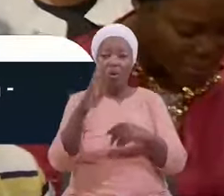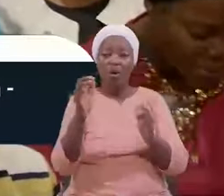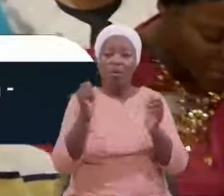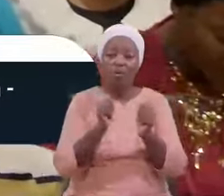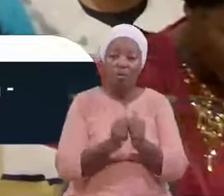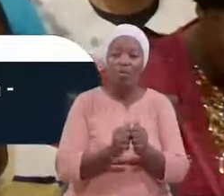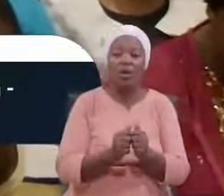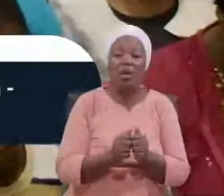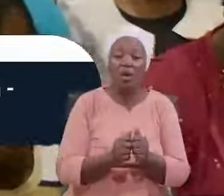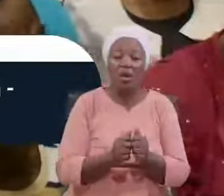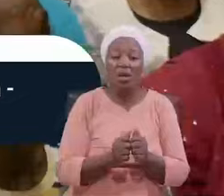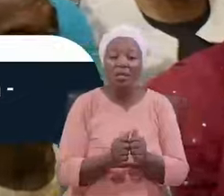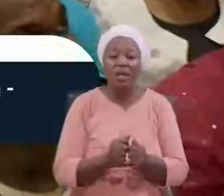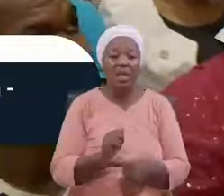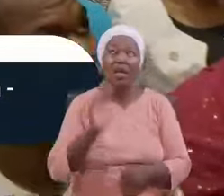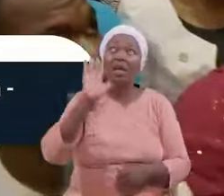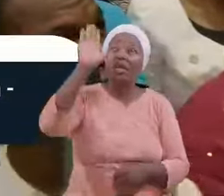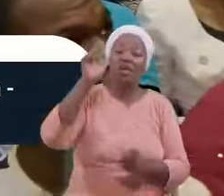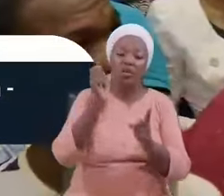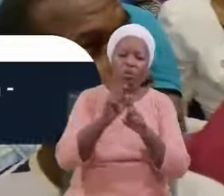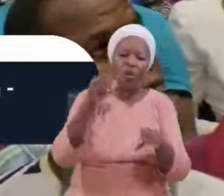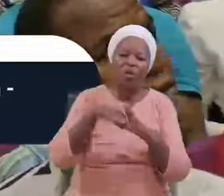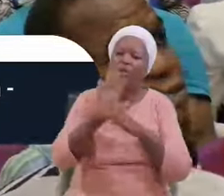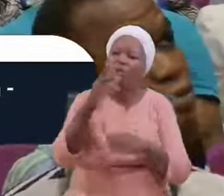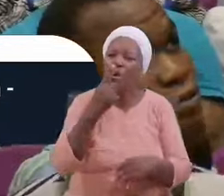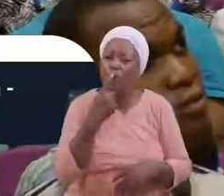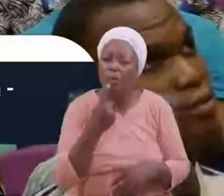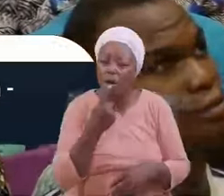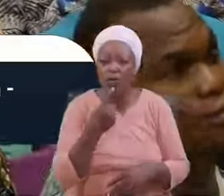dans votre bouche. Prenez